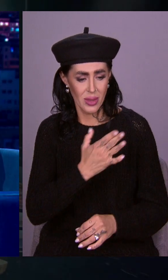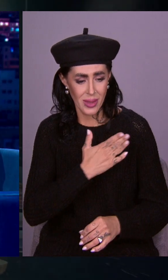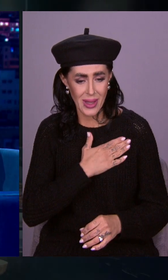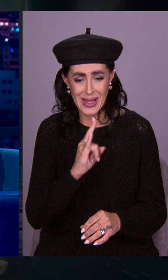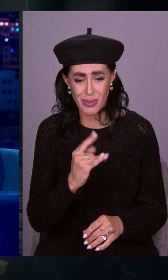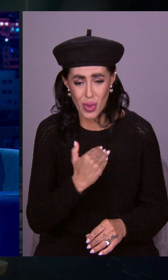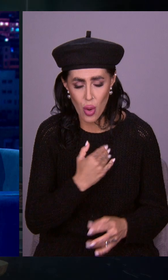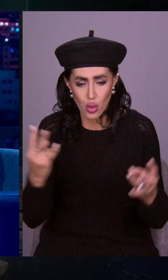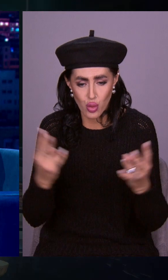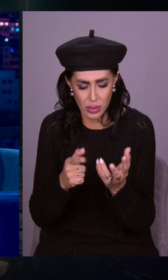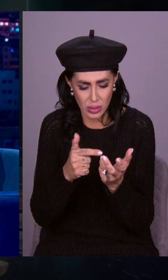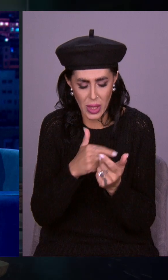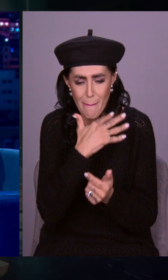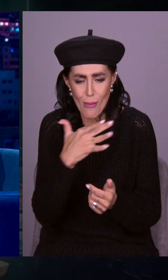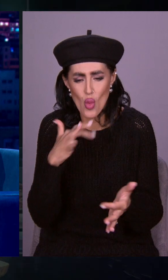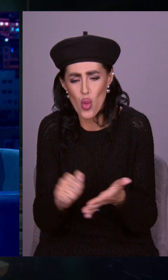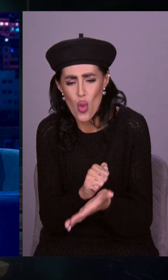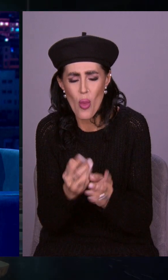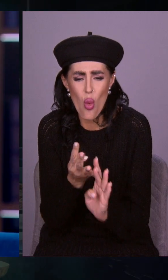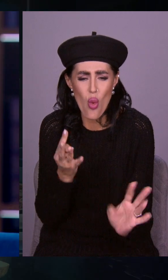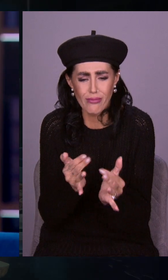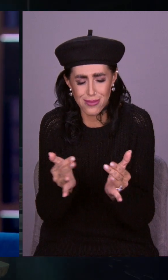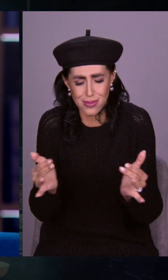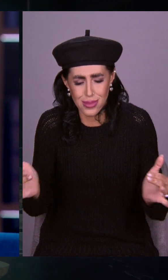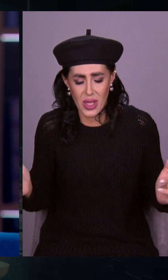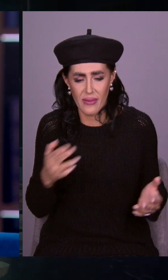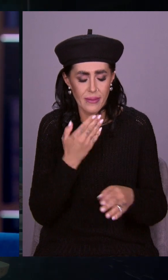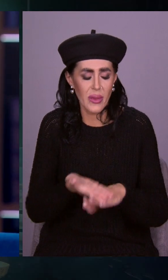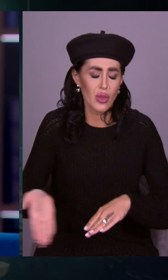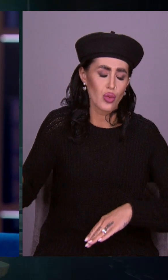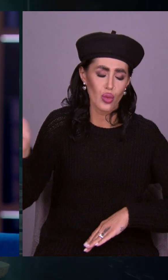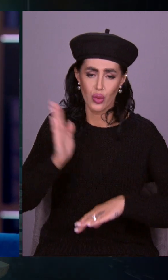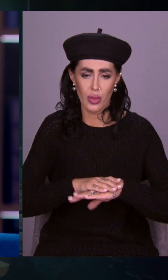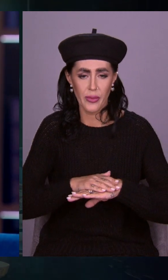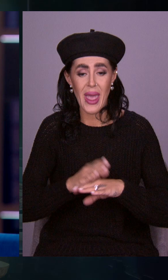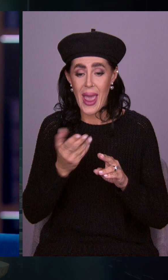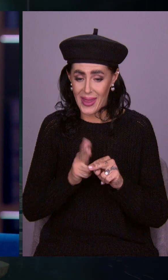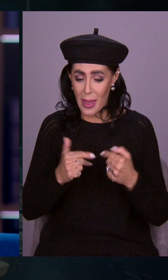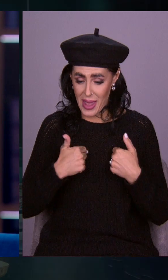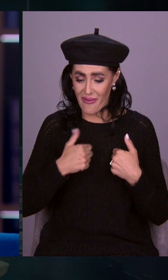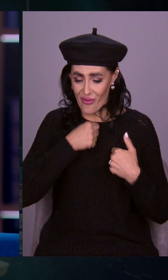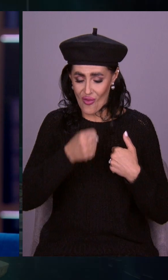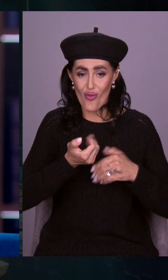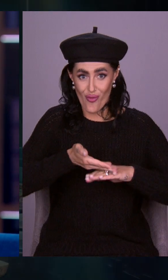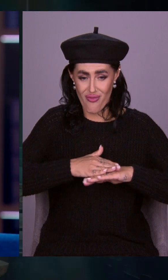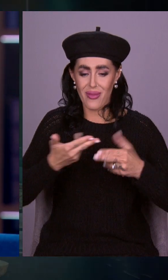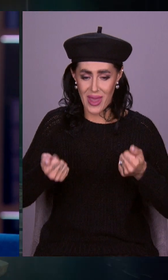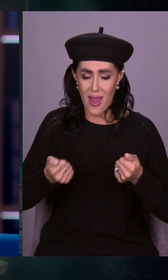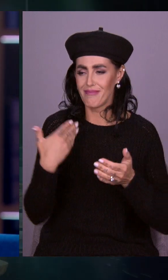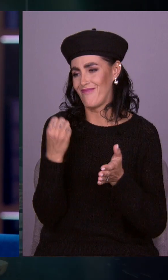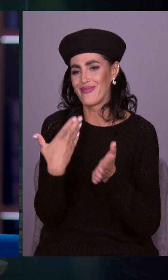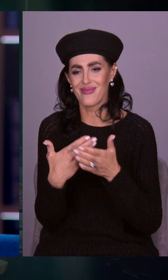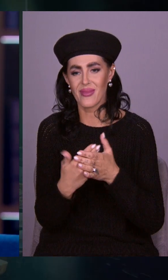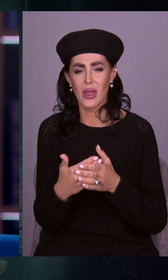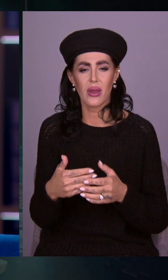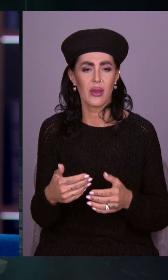і найбільший біль, в принципі, так, що не так важко нам, дорослим, так, окей, нам сказали там, збери